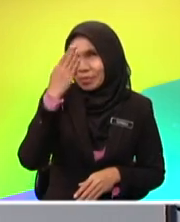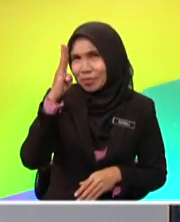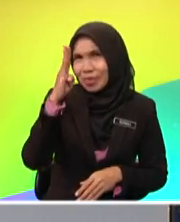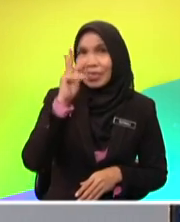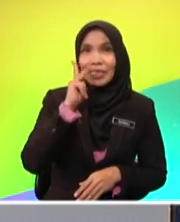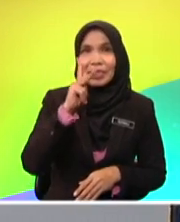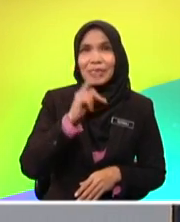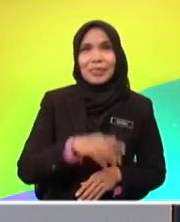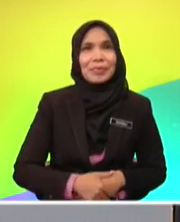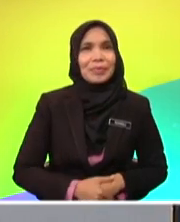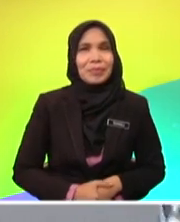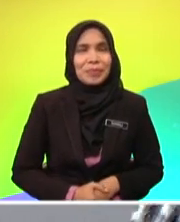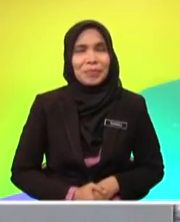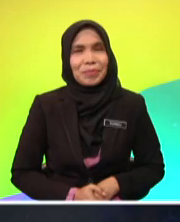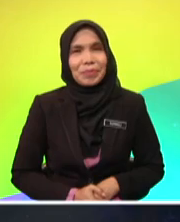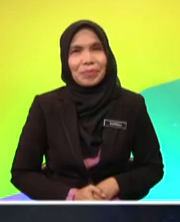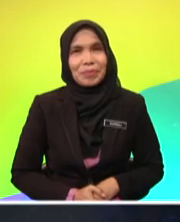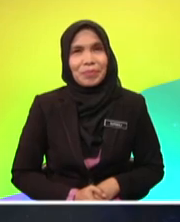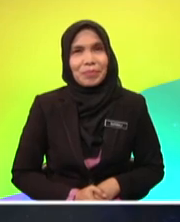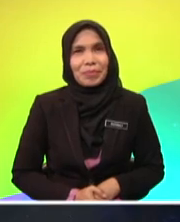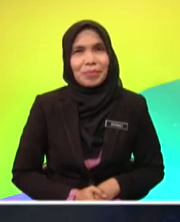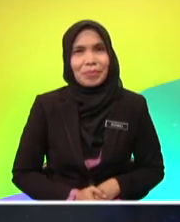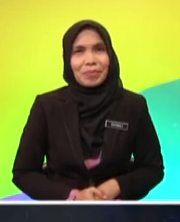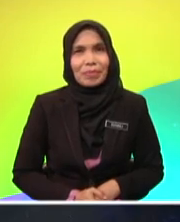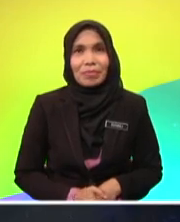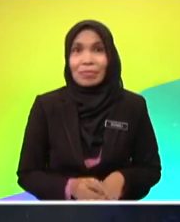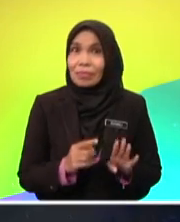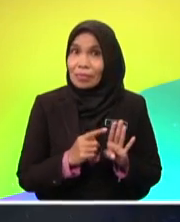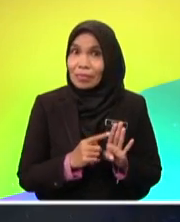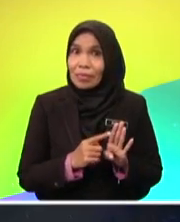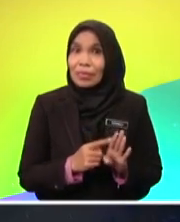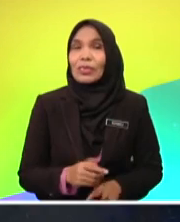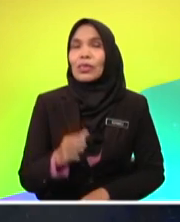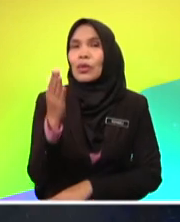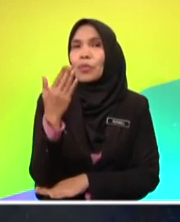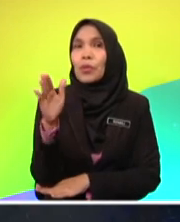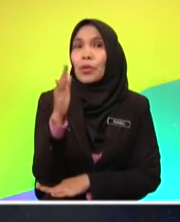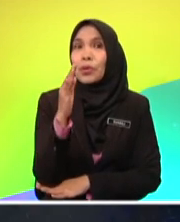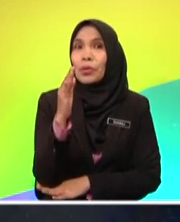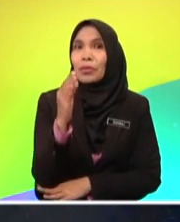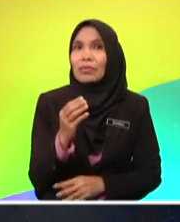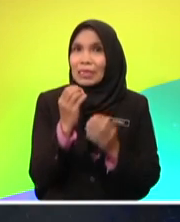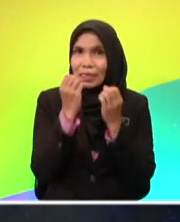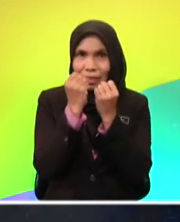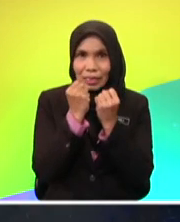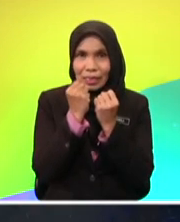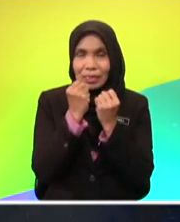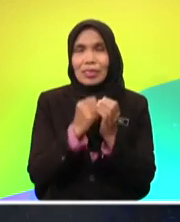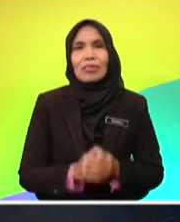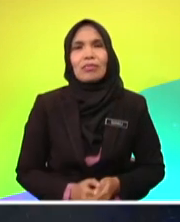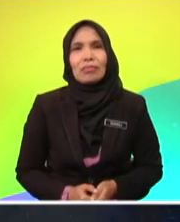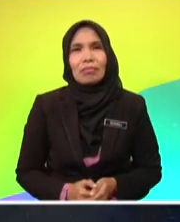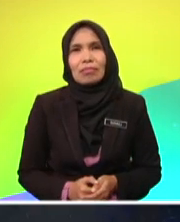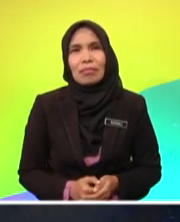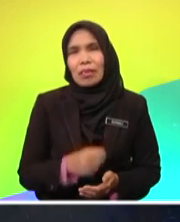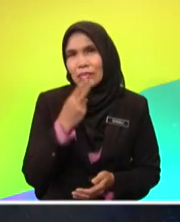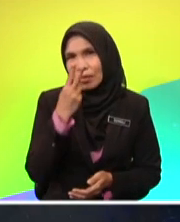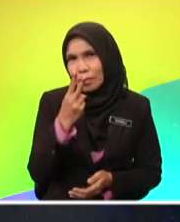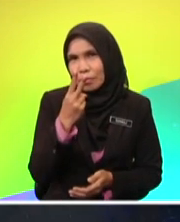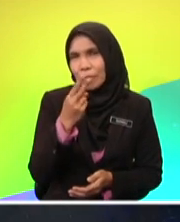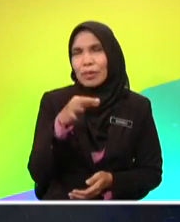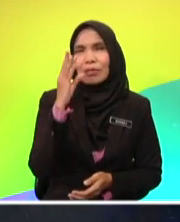20 markah Kak Rina. Cepat Kak Rina. Ini pokok jagung. Pokok jagung dah nampak bunganya di sini murid-murid.